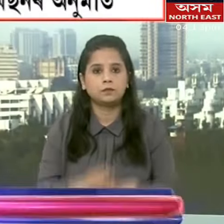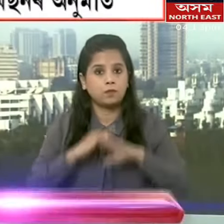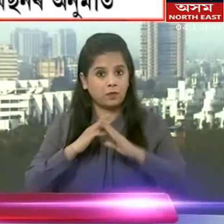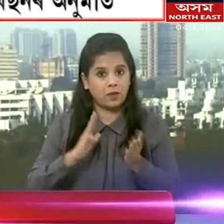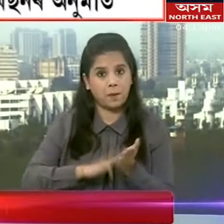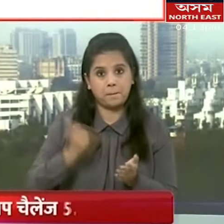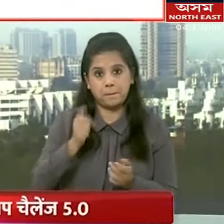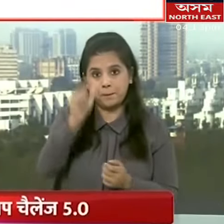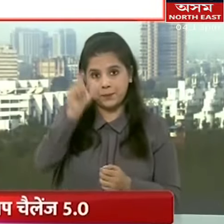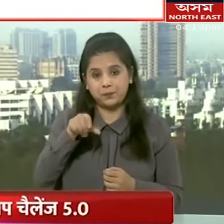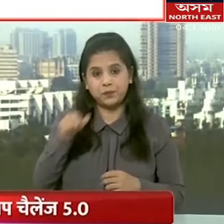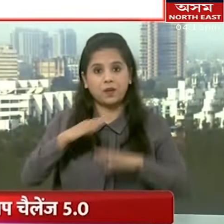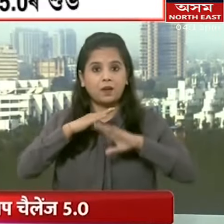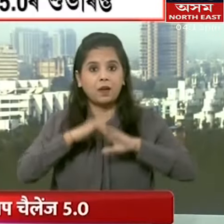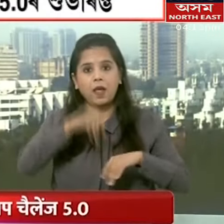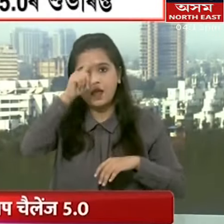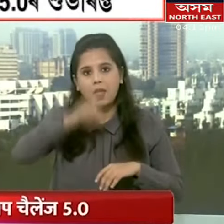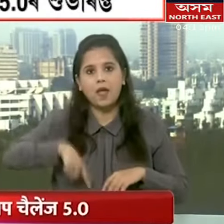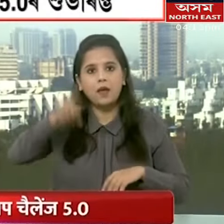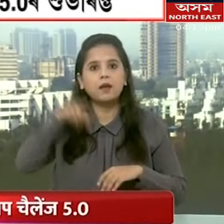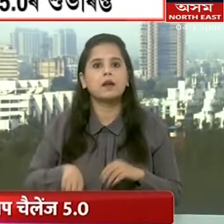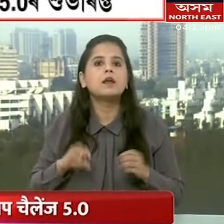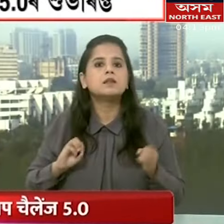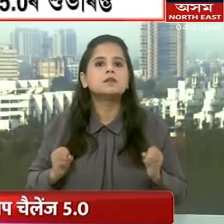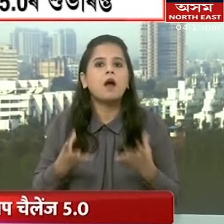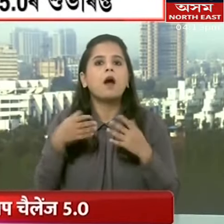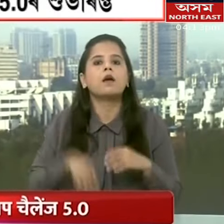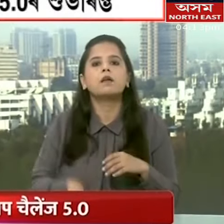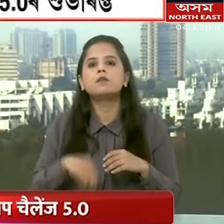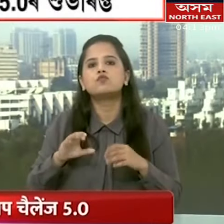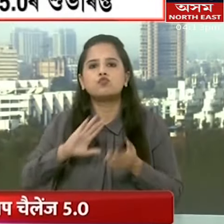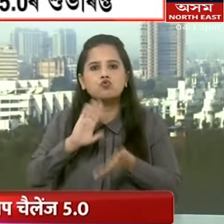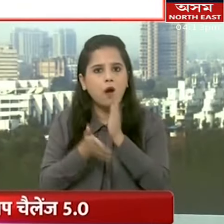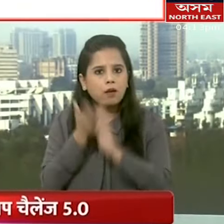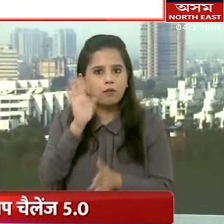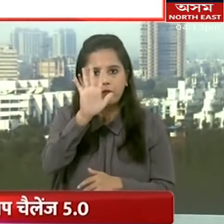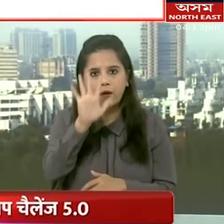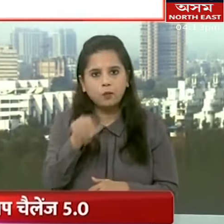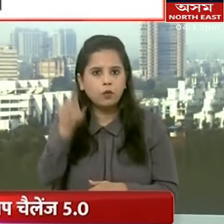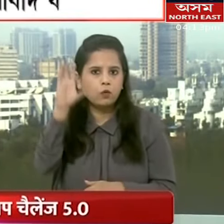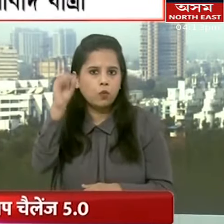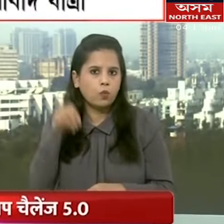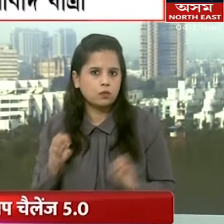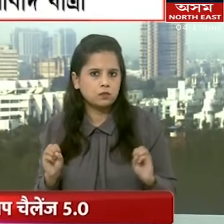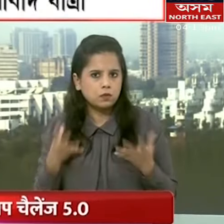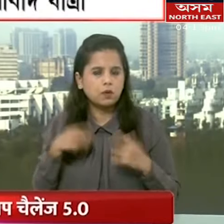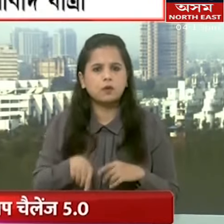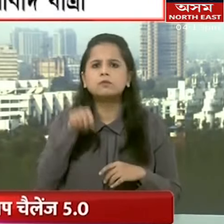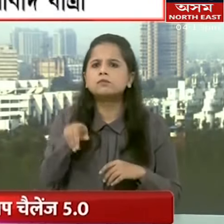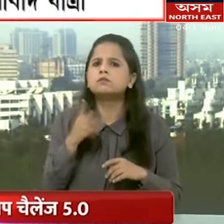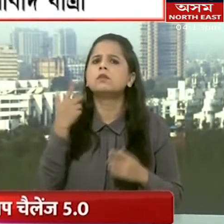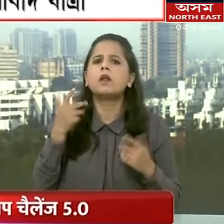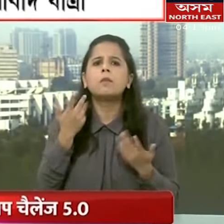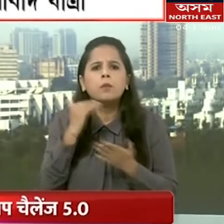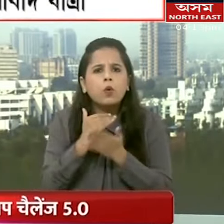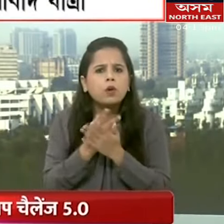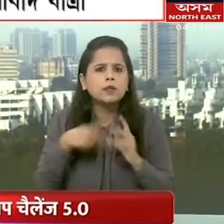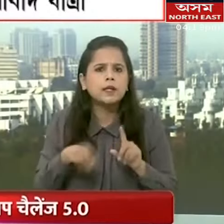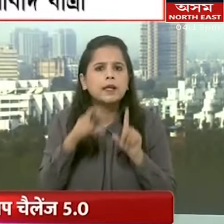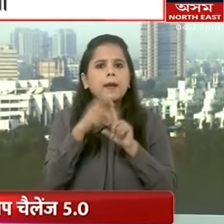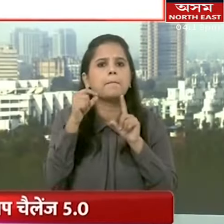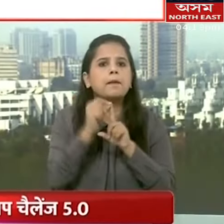रक्षा मंत्री राजनाथ सिंह डिफेंस इंडिया स्टार्टअप चैलेंज 5.0 का करेंगे शुभारंभ कार्यक्रम के तहत सेवाओं और डीपीएसयू